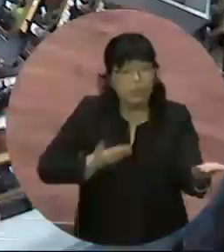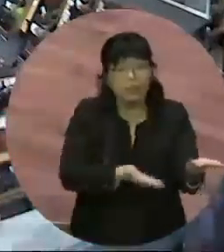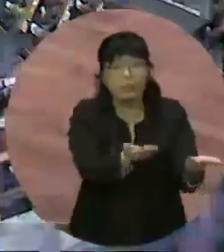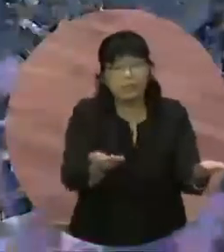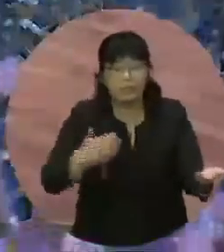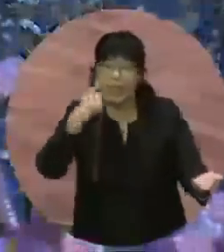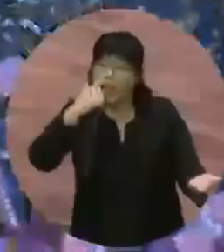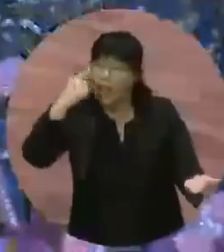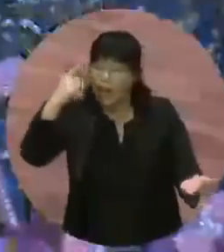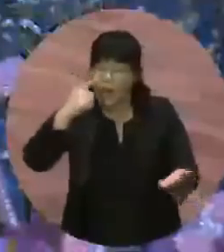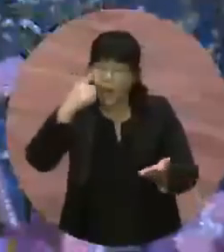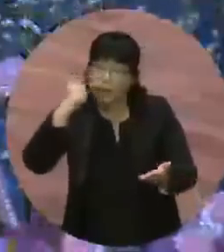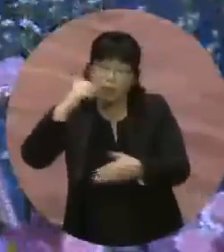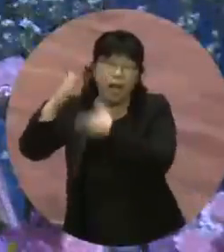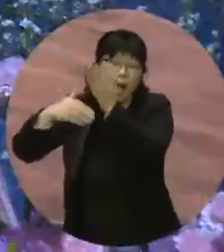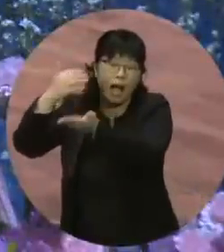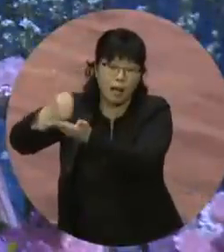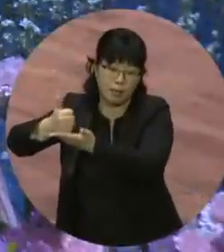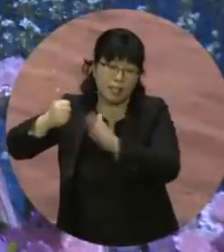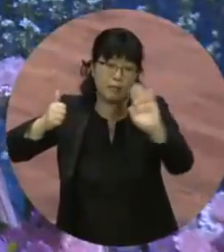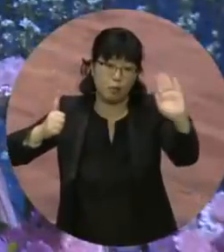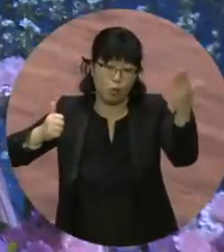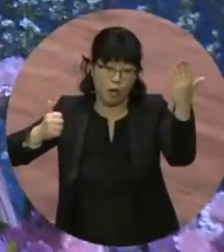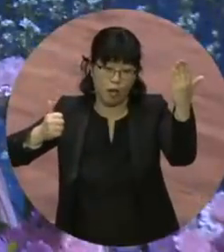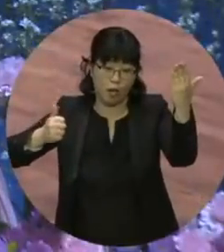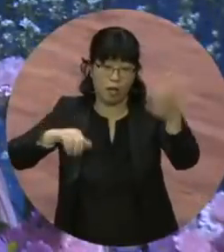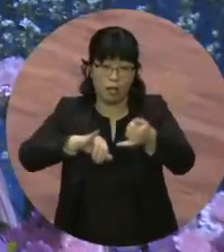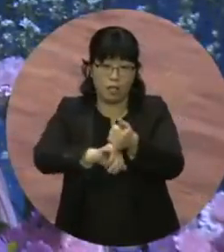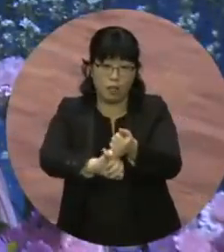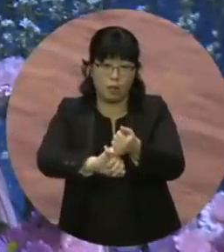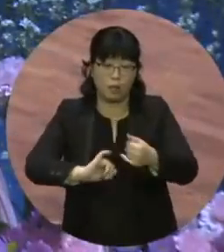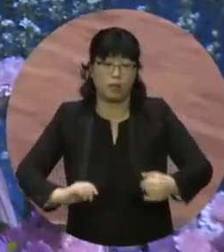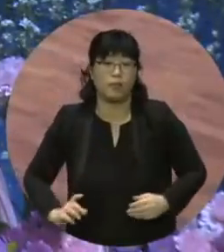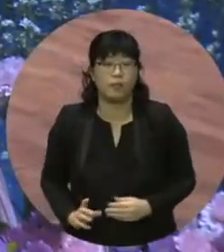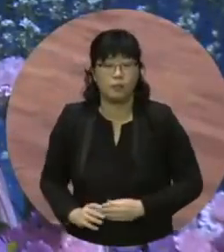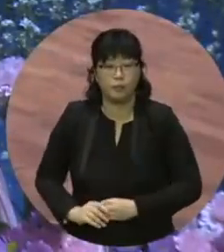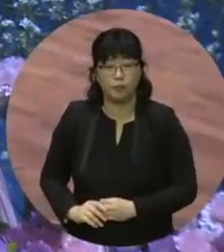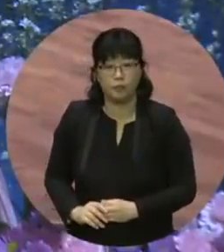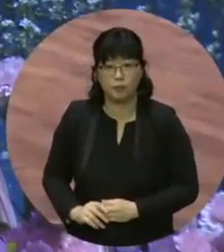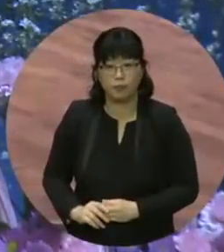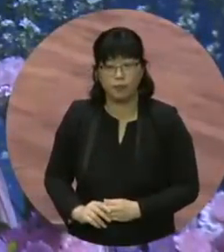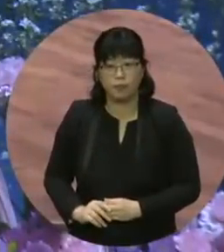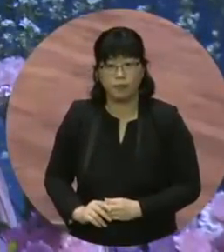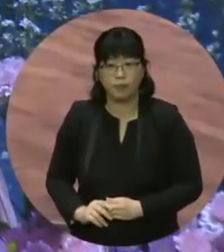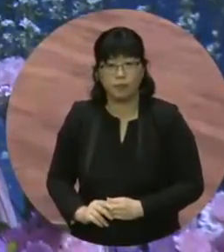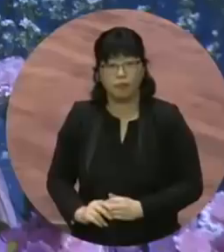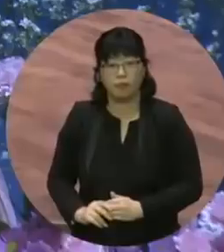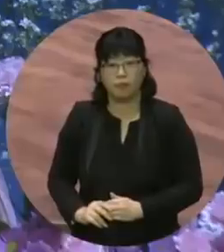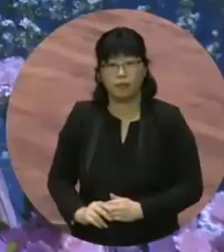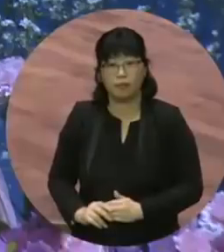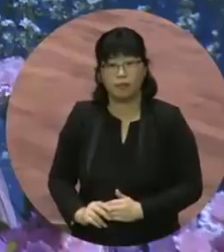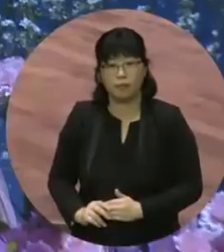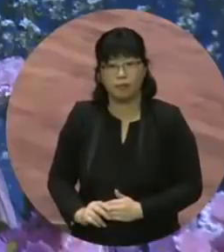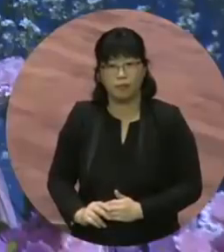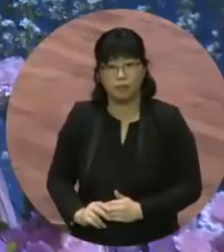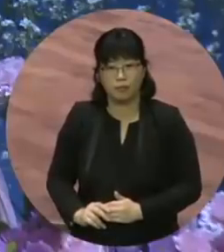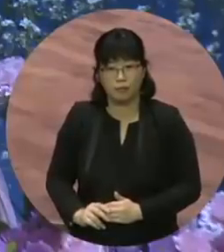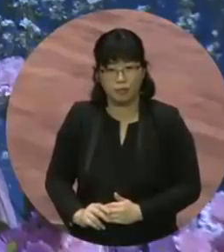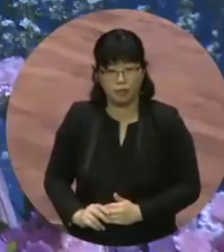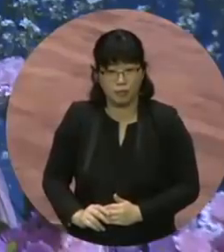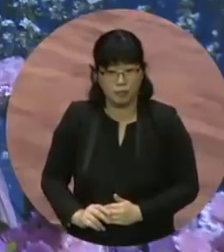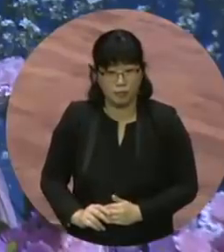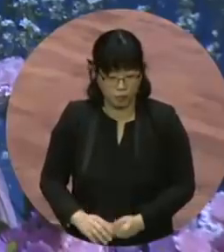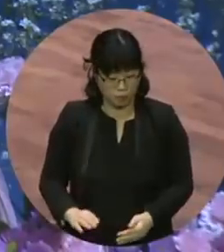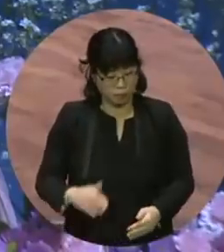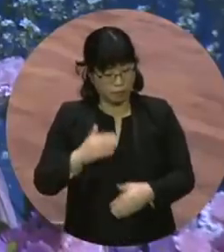자, 이렇게 지금 계속해서 하나님께서는요, 지금 아브라함 눈을 확,